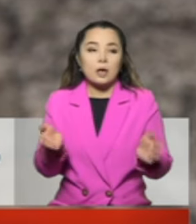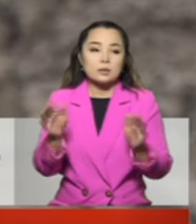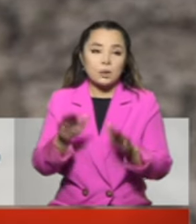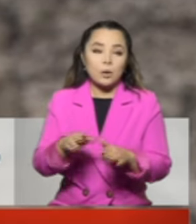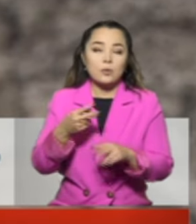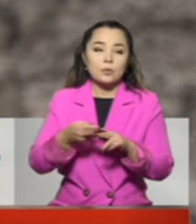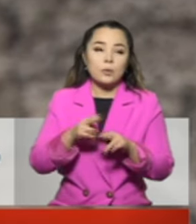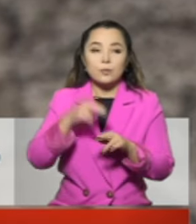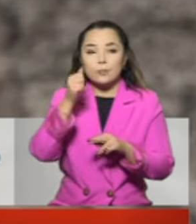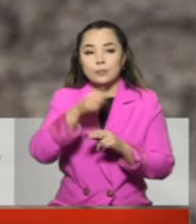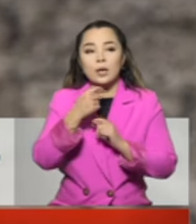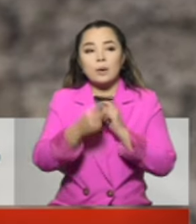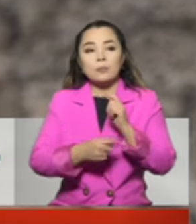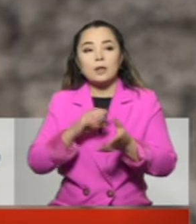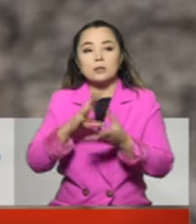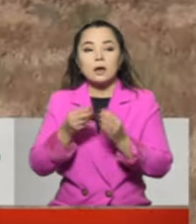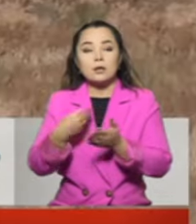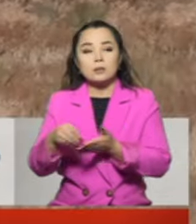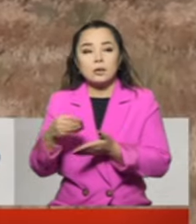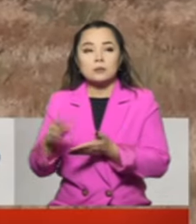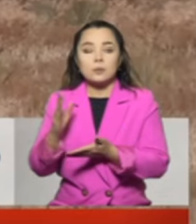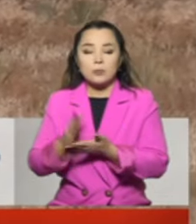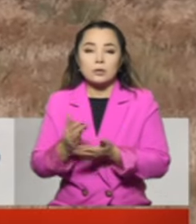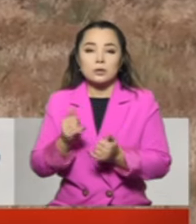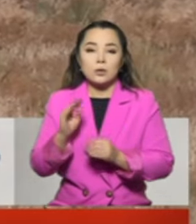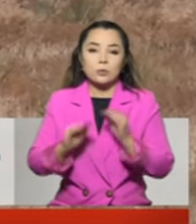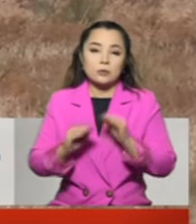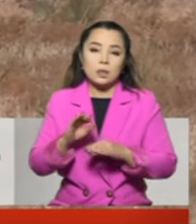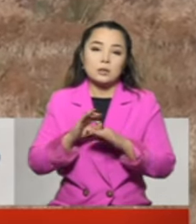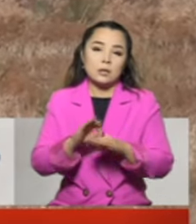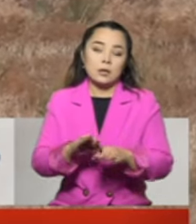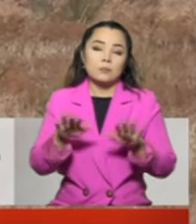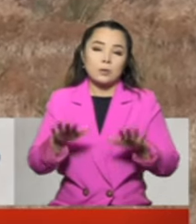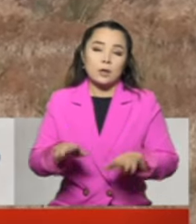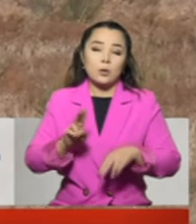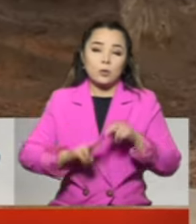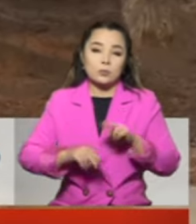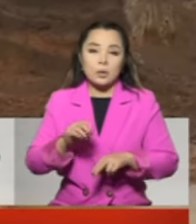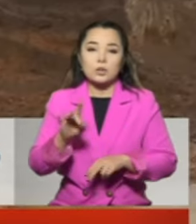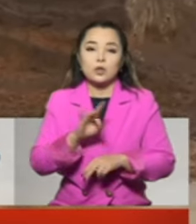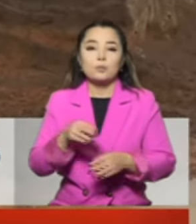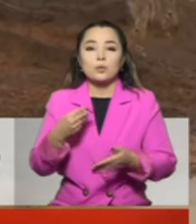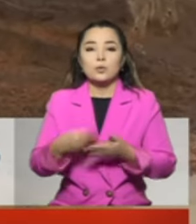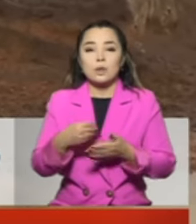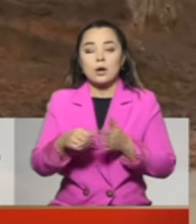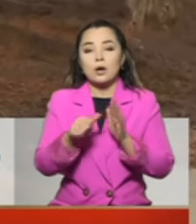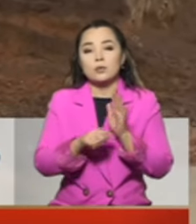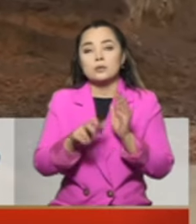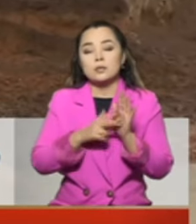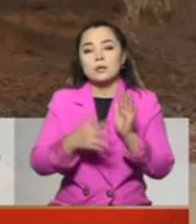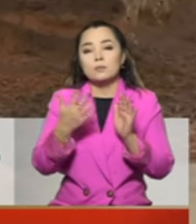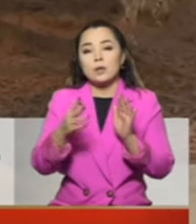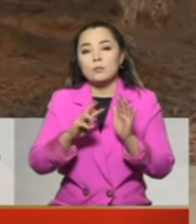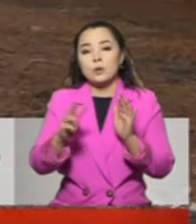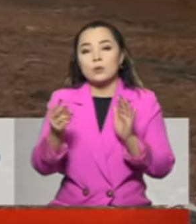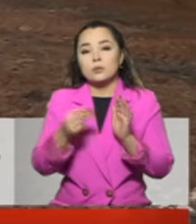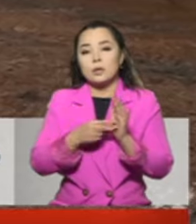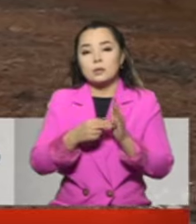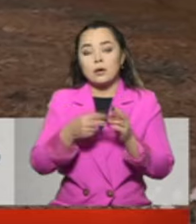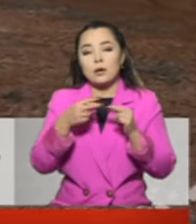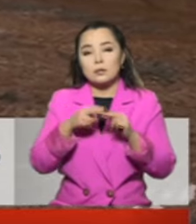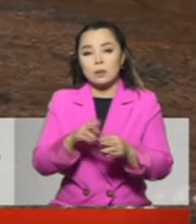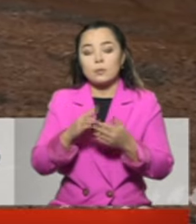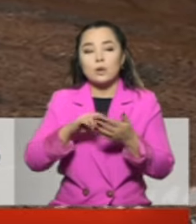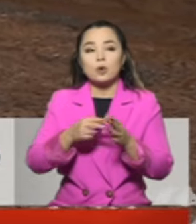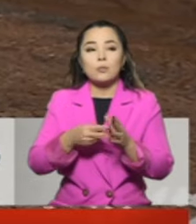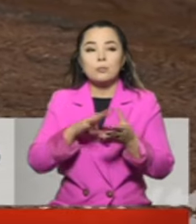Биыл инерт материалдарын бәрін алдырып көрдік. Құрайлы сай каналының құрылысына республикалық бюджеттен 685 миллион теңге қарастырылған.